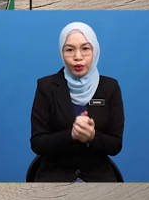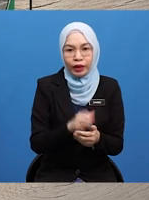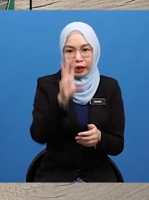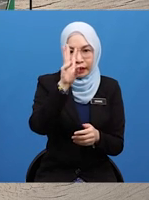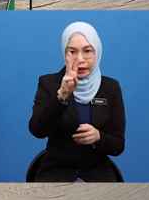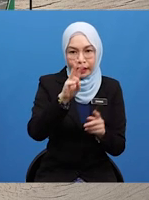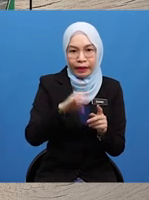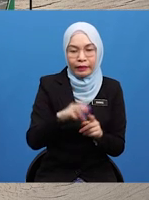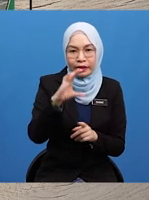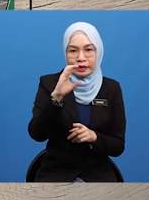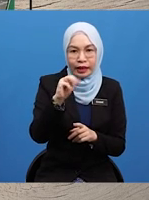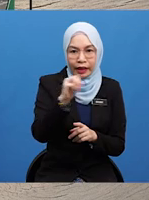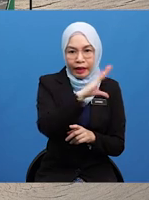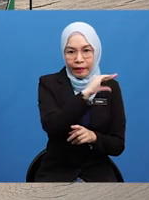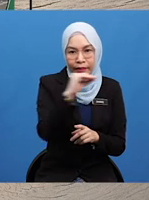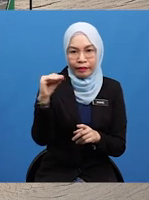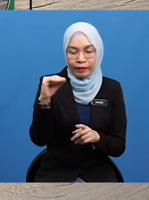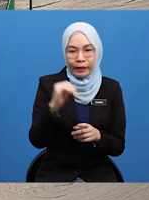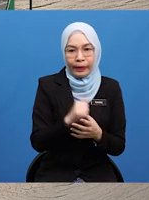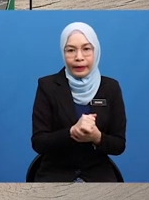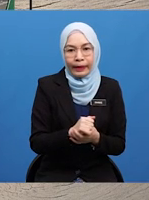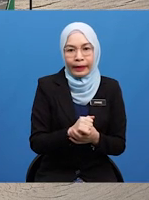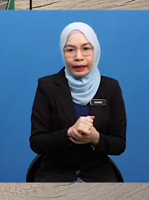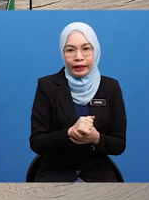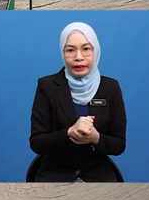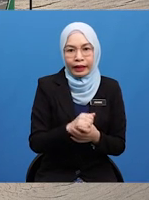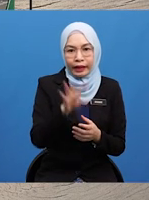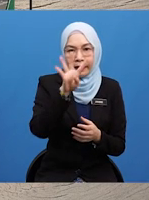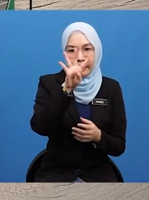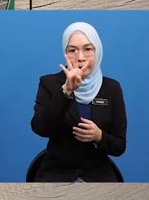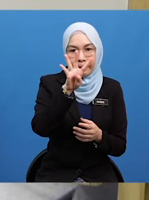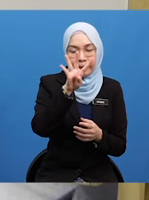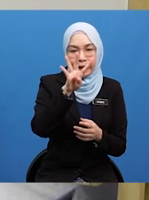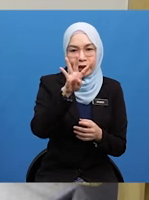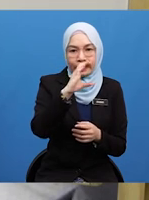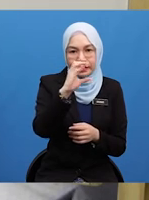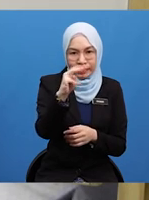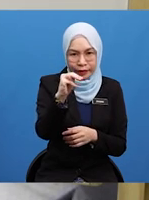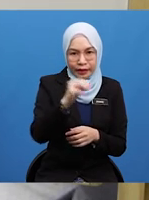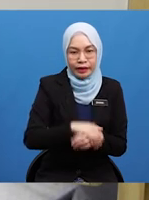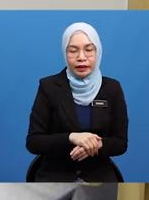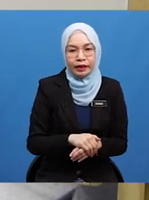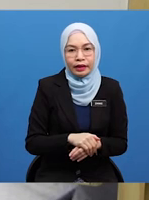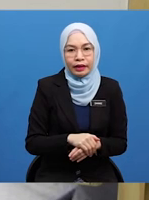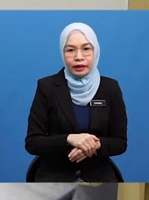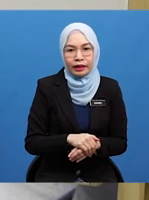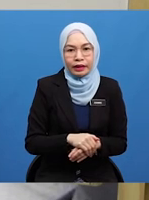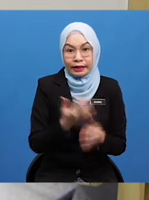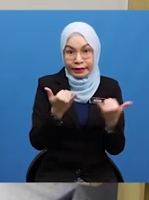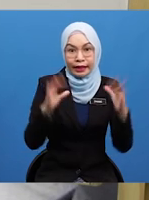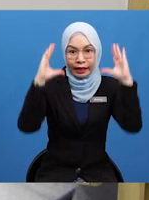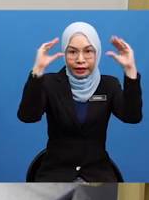dan lebar 4 cm. Baiklah, sekarang cikgu minta